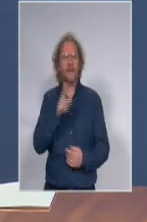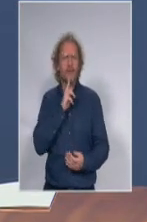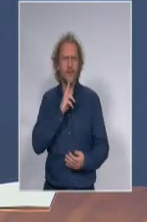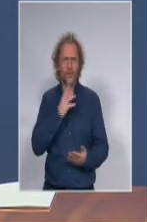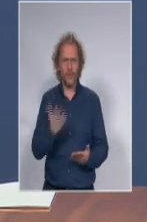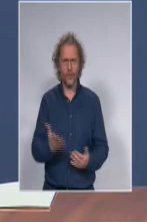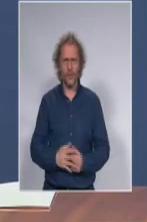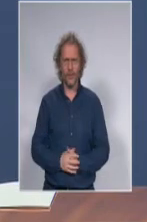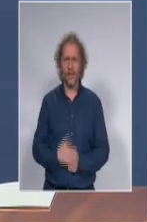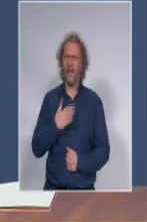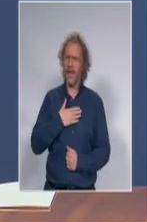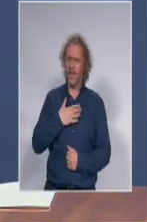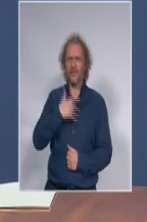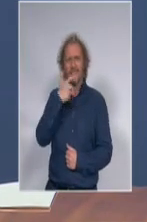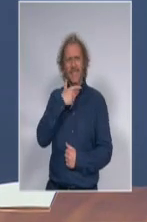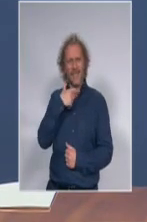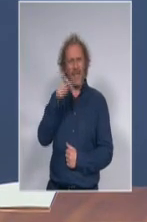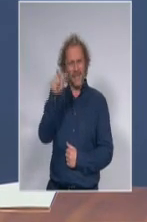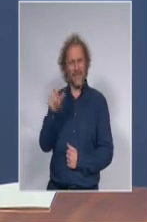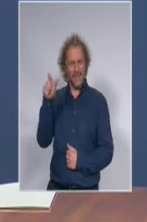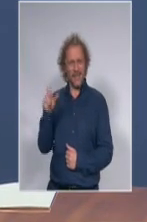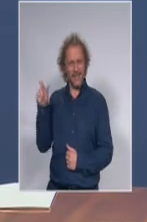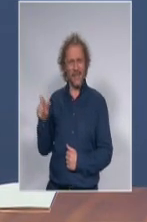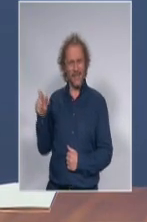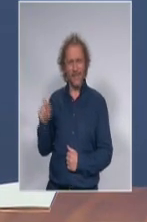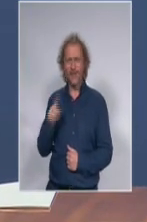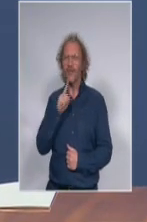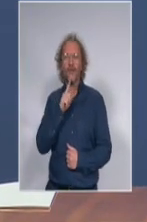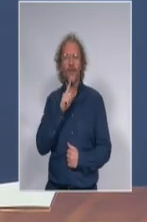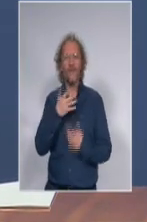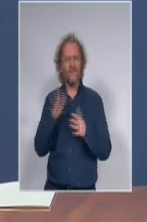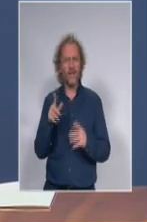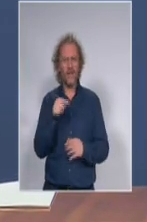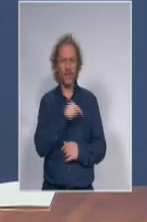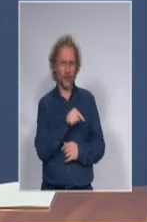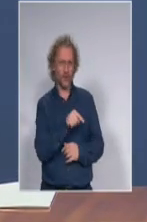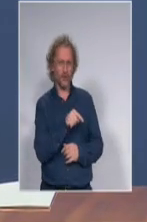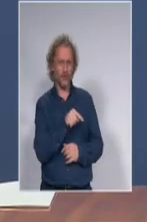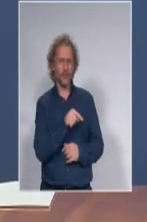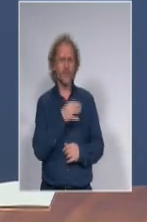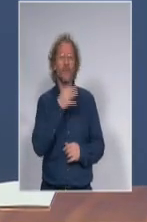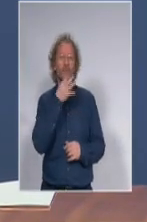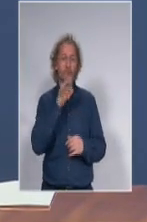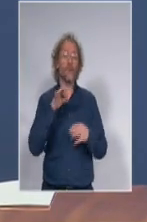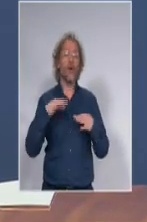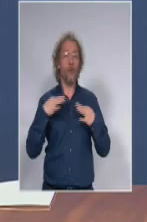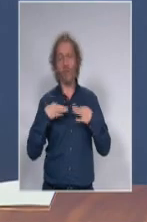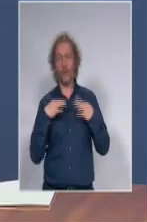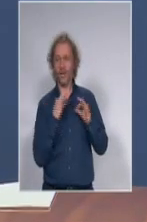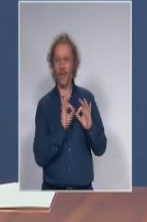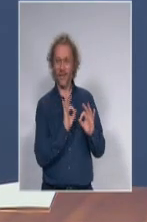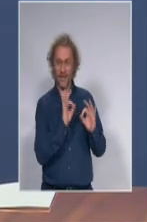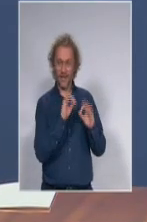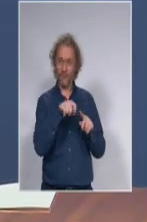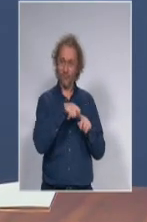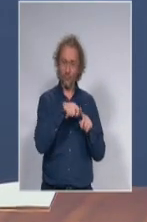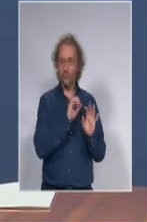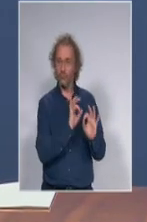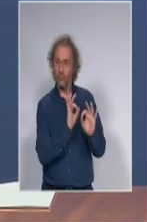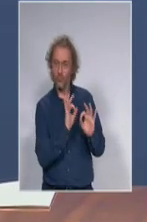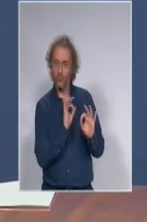posebno naše najstarije. Jer ovi koji nam se oporavljaju su uglavnom klinci, mlađi ljudi. Brzo se oporavljaju, brzo